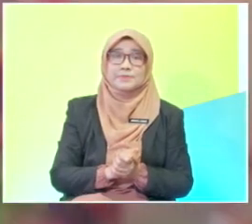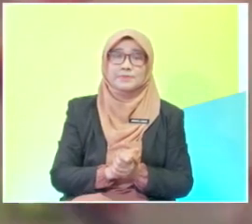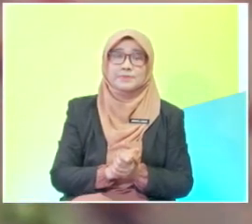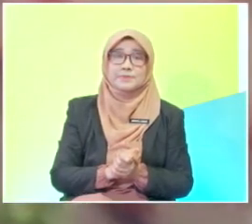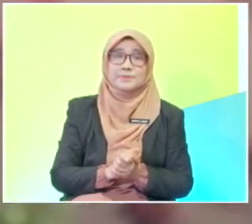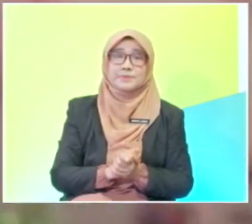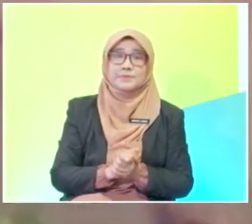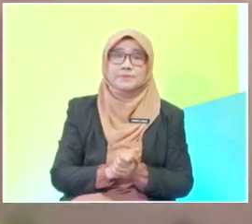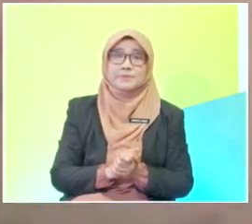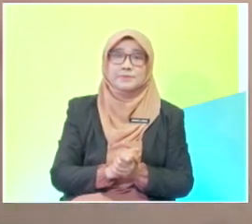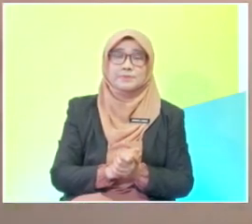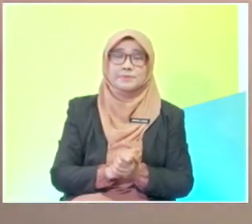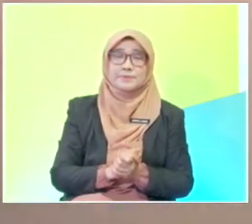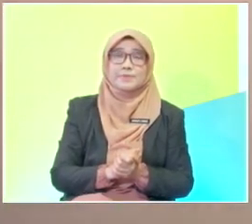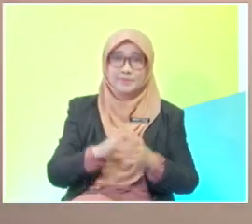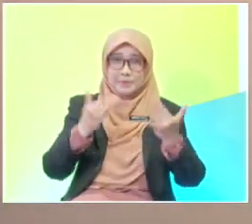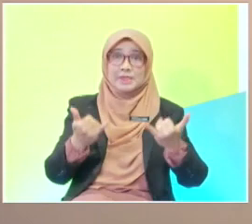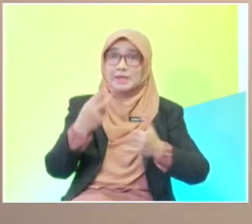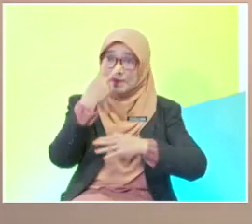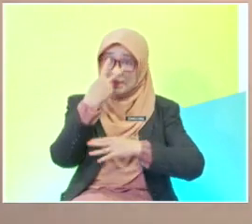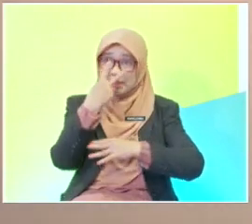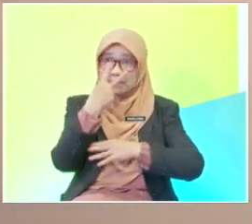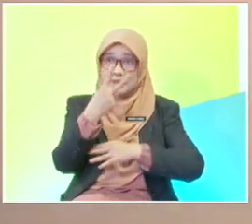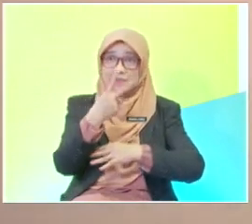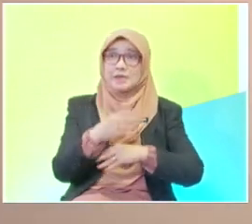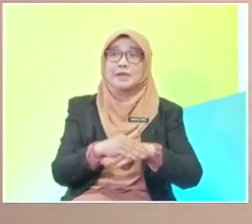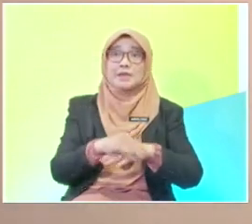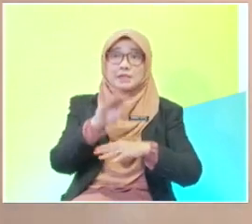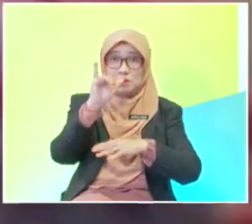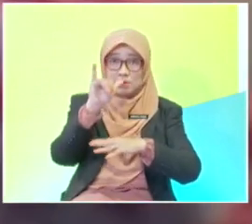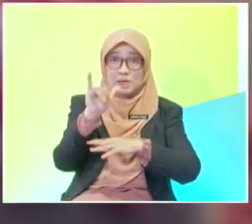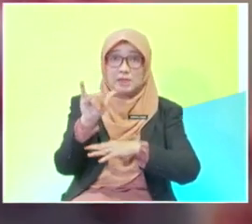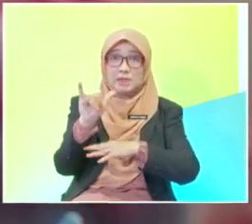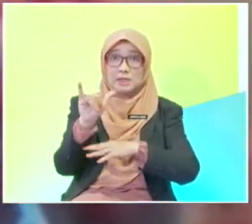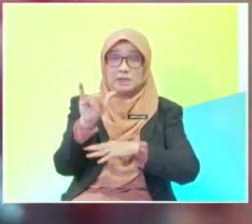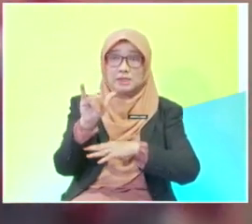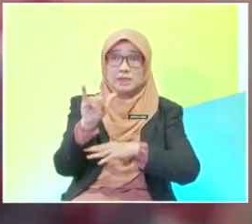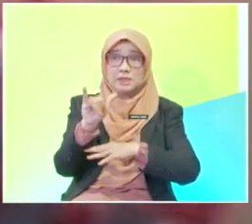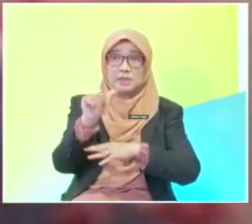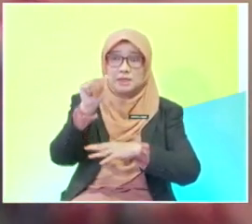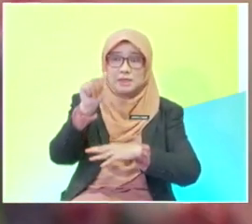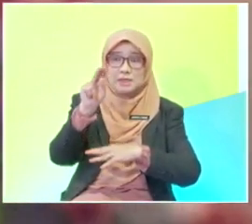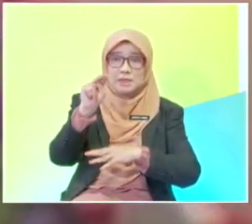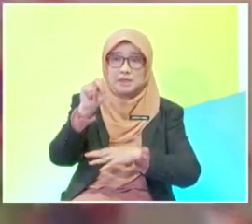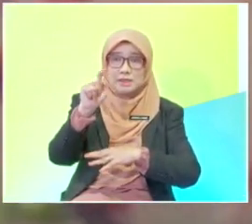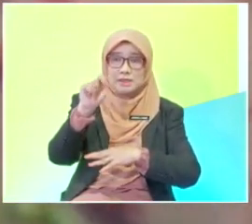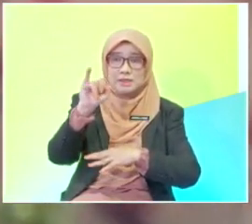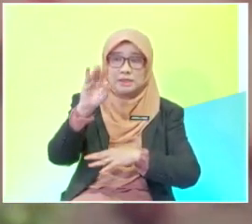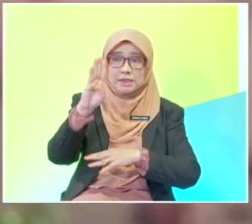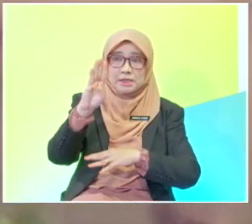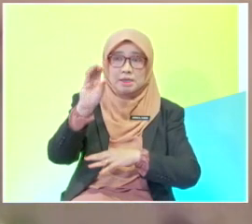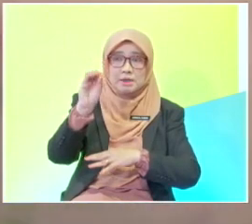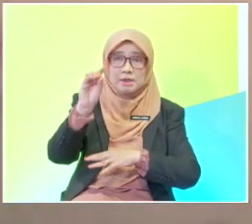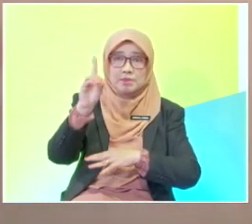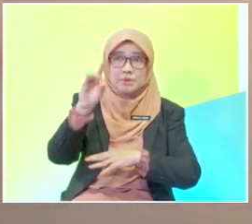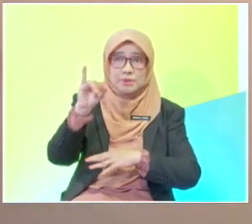Okey, baik. Murid-murid lihat ya, ada bentuk Y itu adalah antibodi. Okey, yang warna merah tu adalah